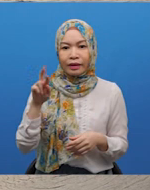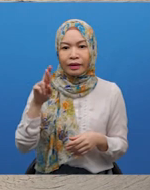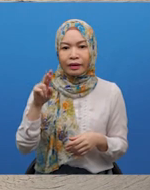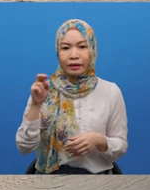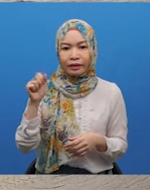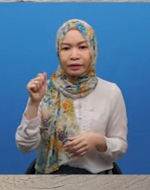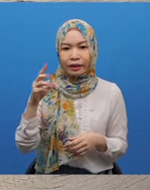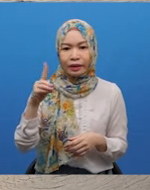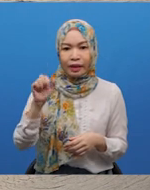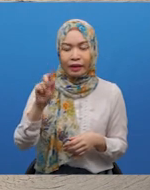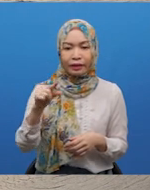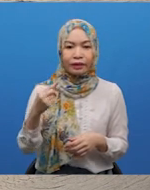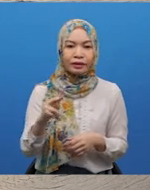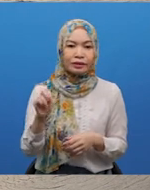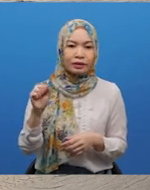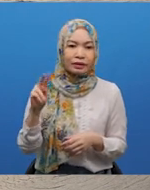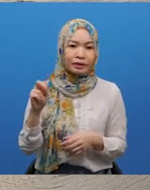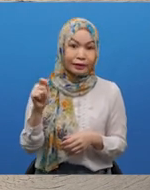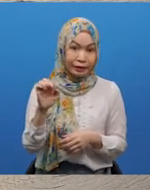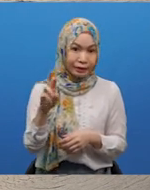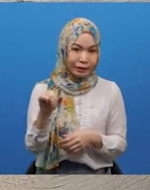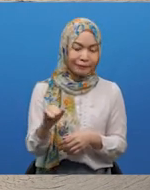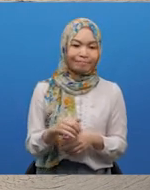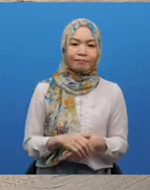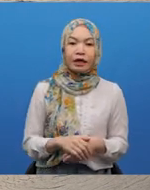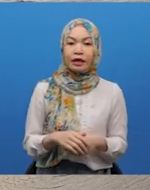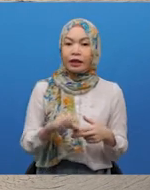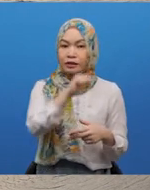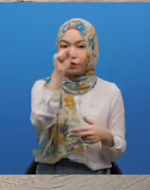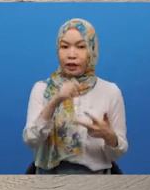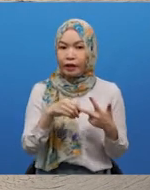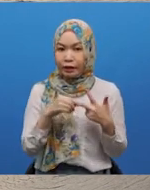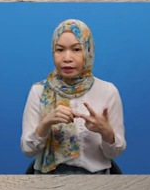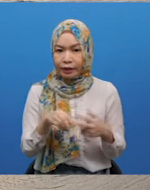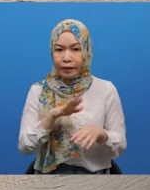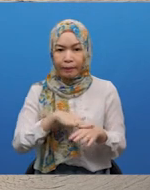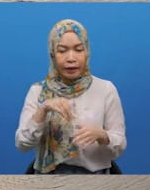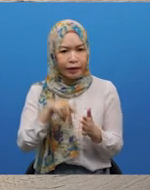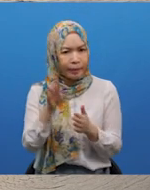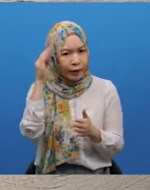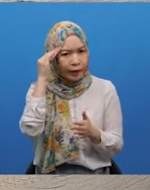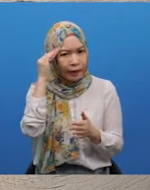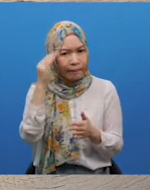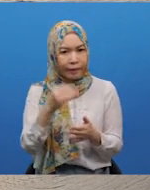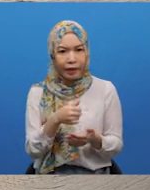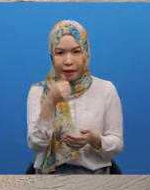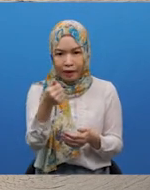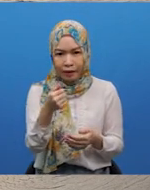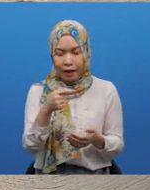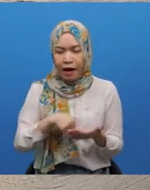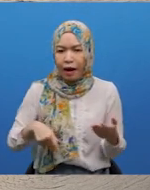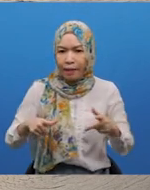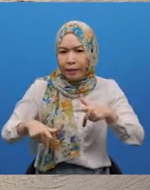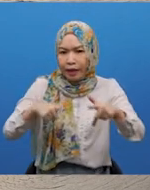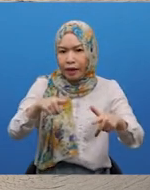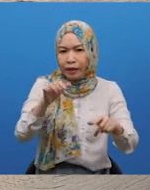Seterusnya, soalan ketiga, pada pendapat anda, apakah langkah-langkah yang